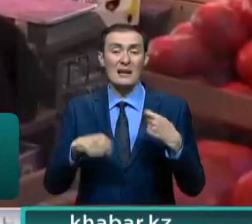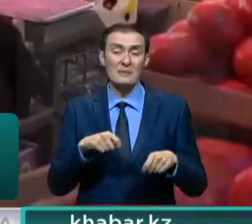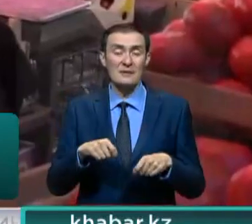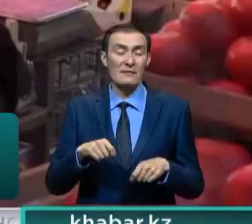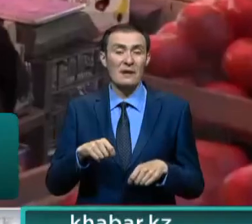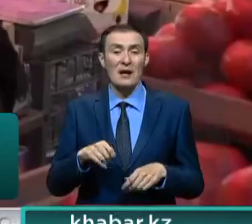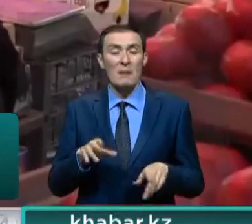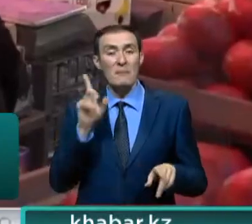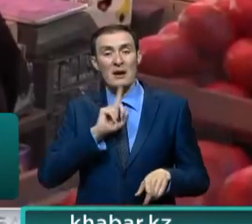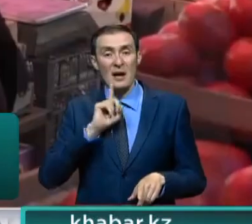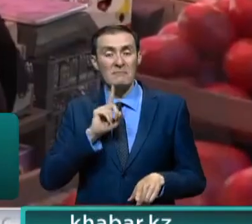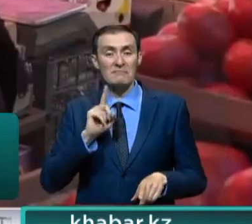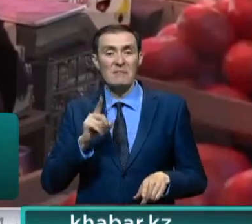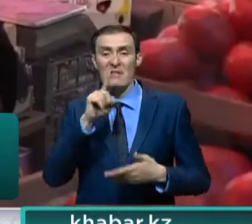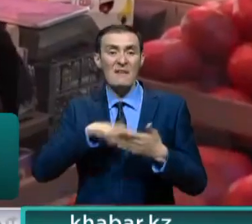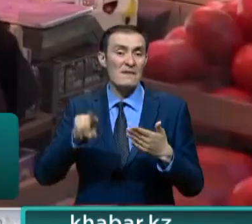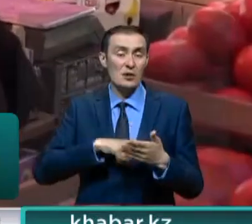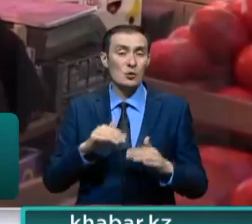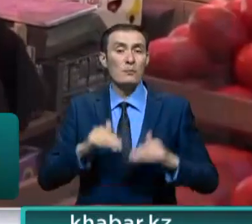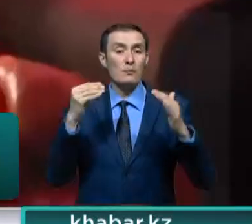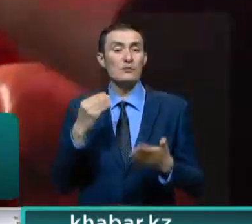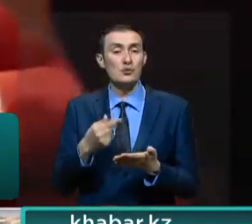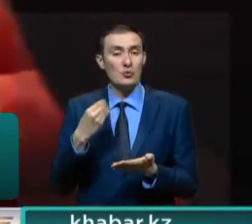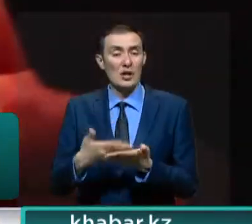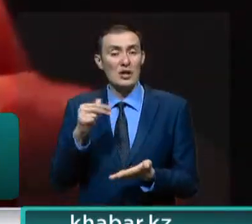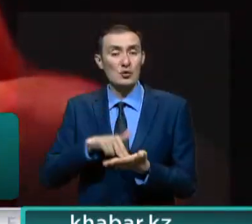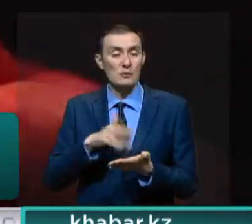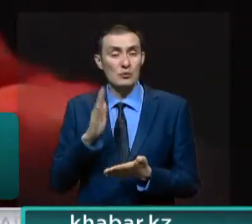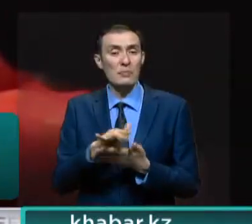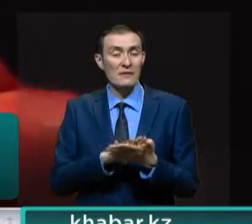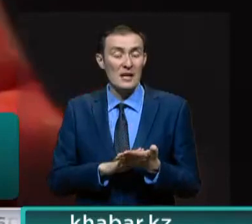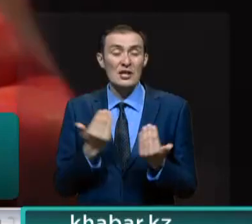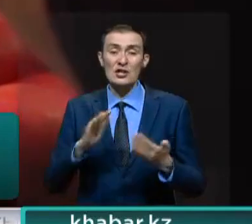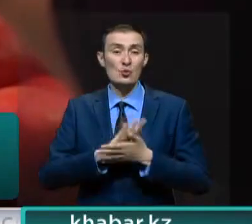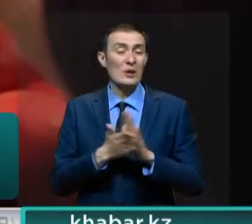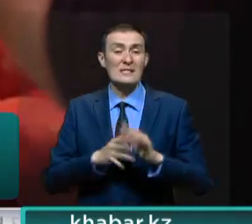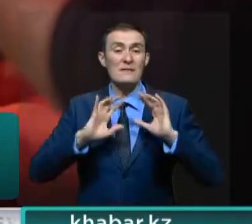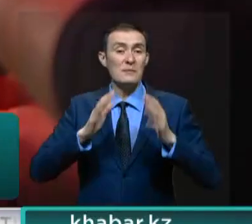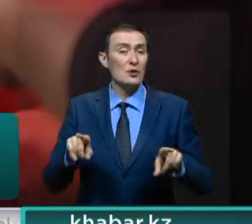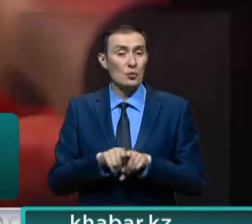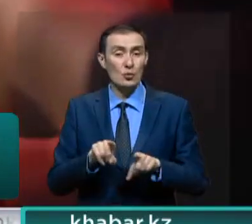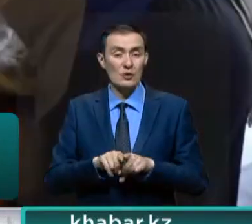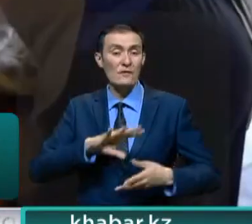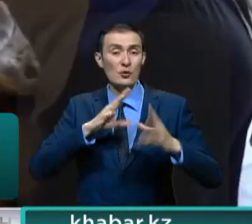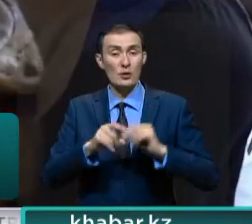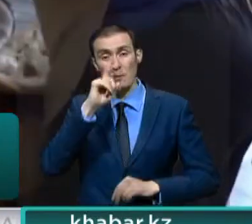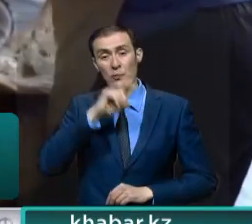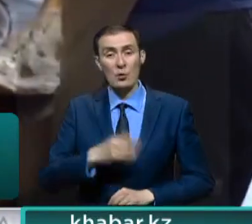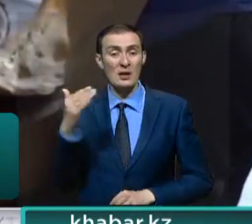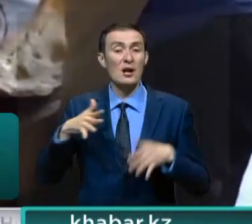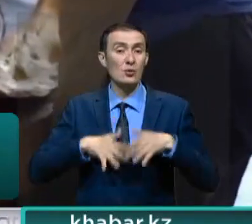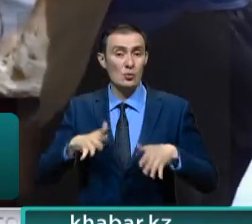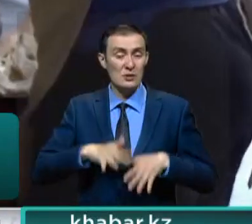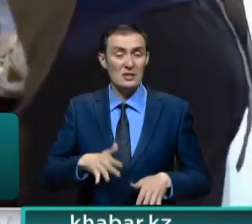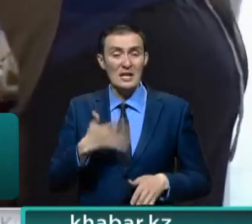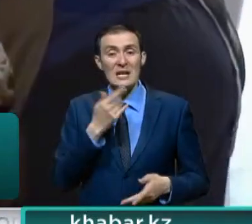так оптимистичны. Они уверены, что рост цен продолжится. Геополитическая ситуация в мире тоже сказывается негативно на Грузии.